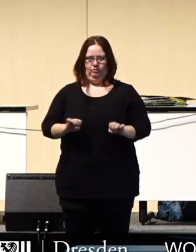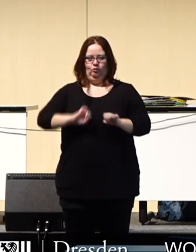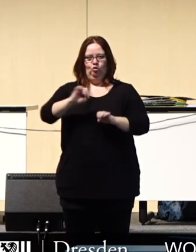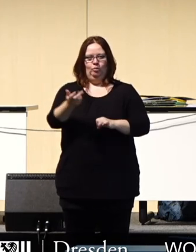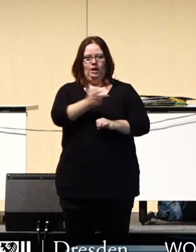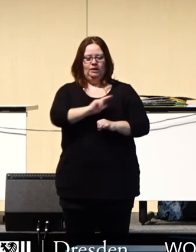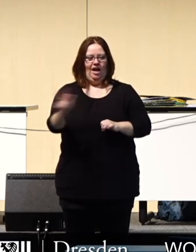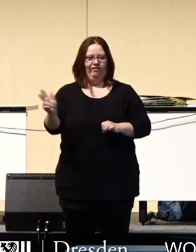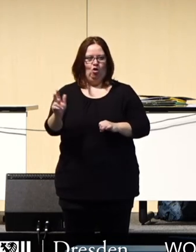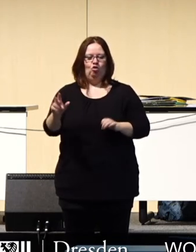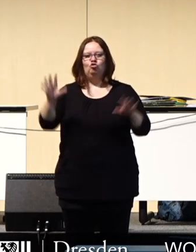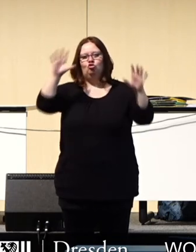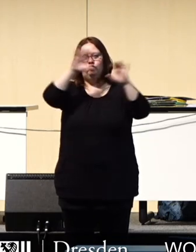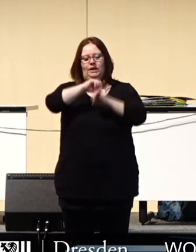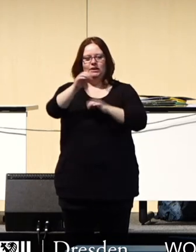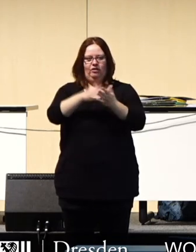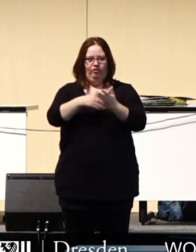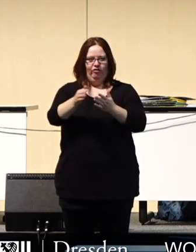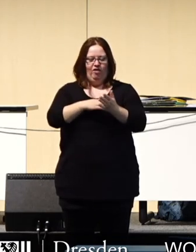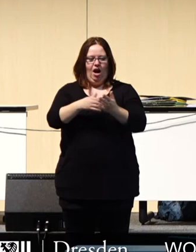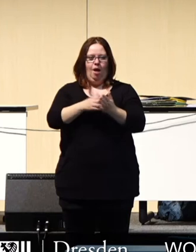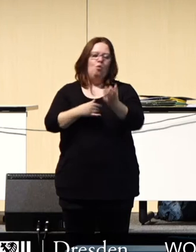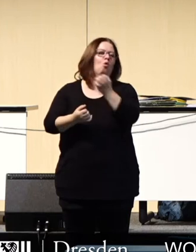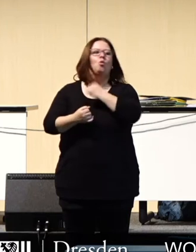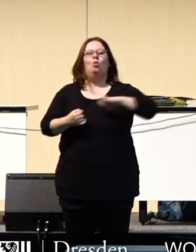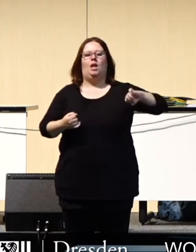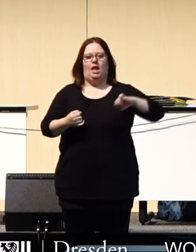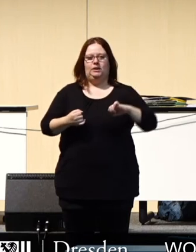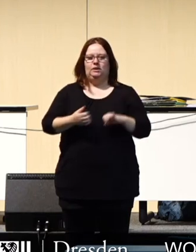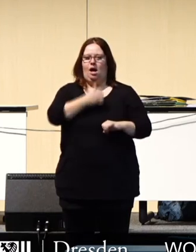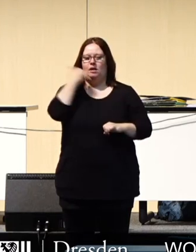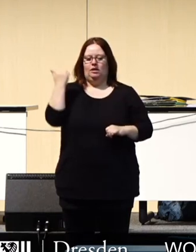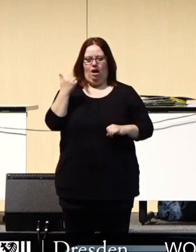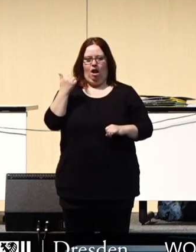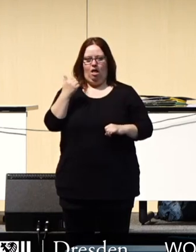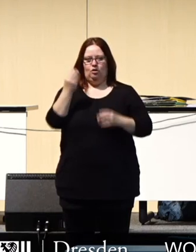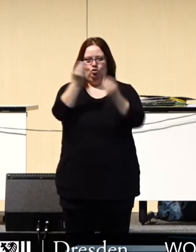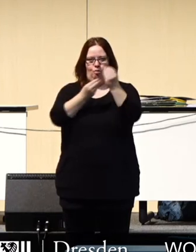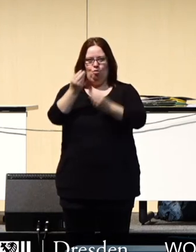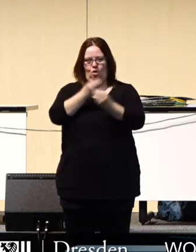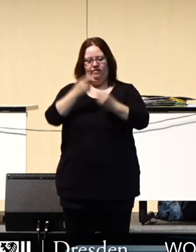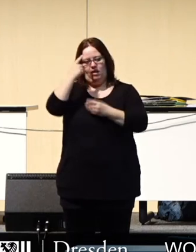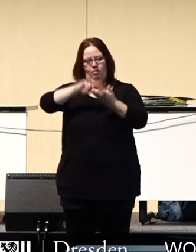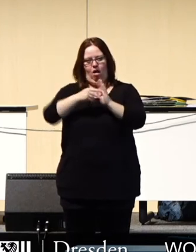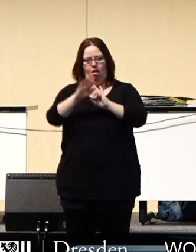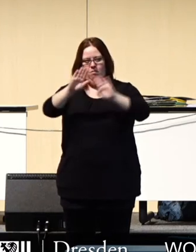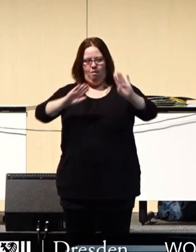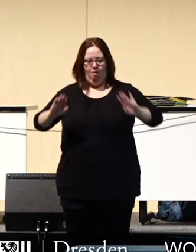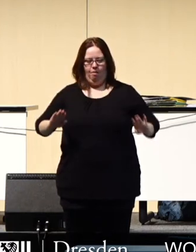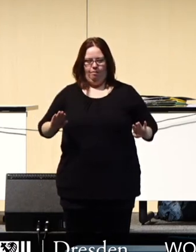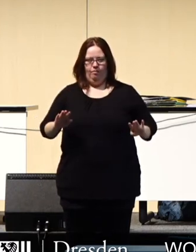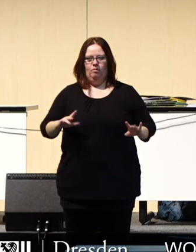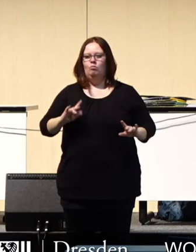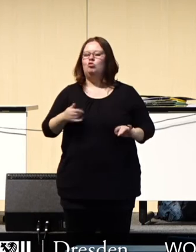3 Wochen besudelte schwarze Farbe und linksradikale Symbole das Denkmal. Das Denkmal auf dem Altmarkt ist dabei